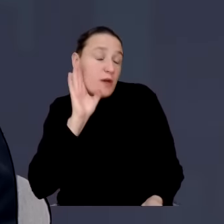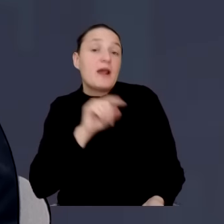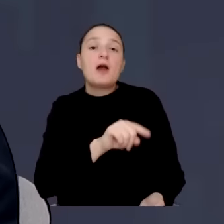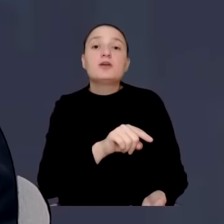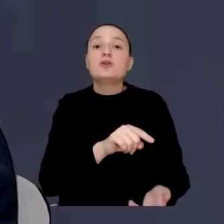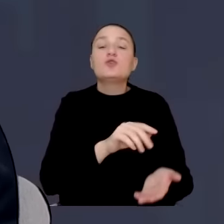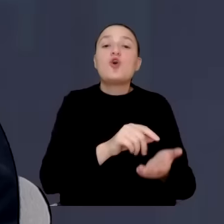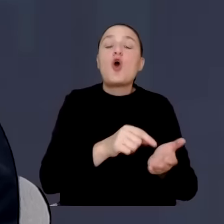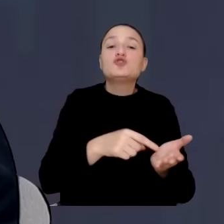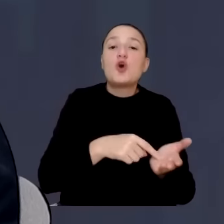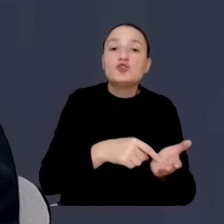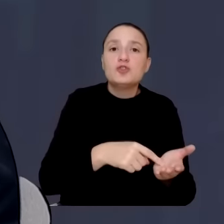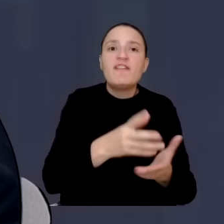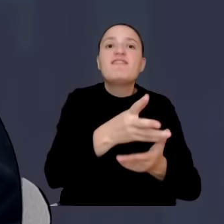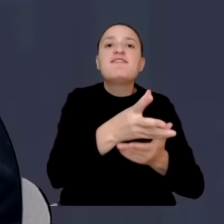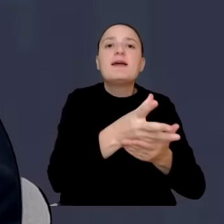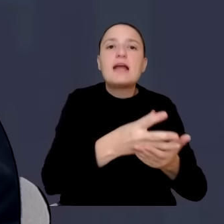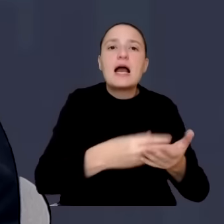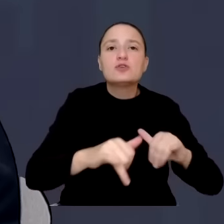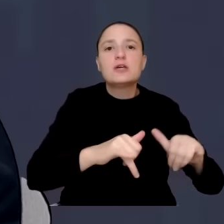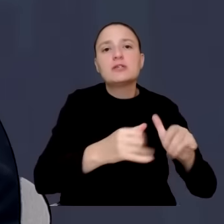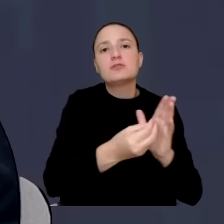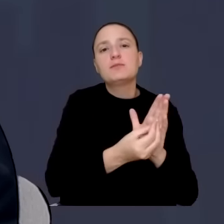dotyczy podwyżki wynagrodzeń dla